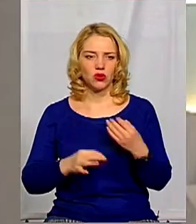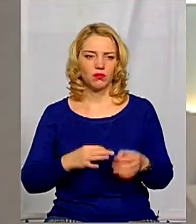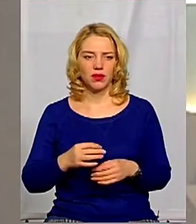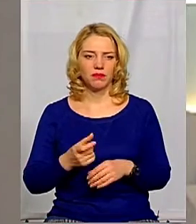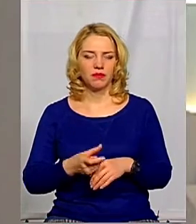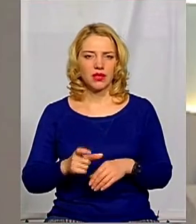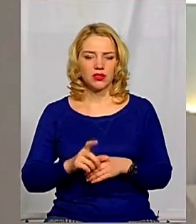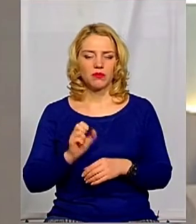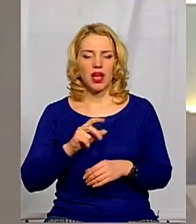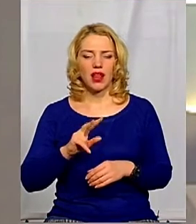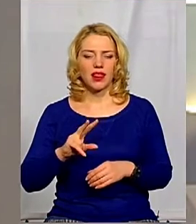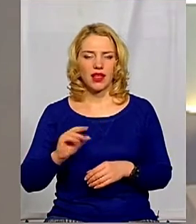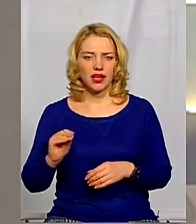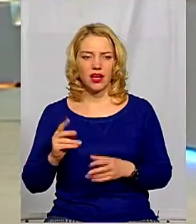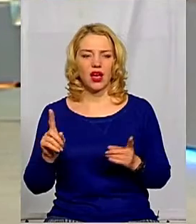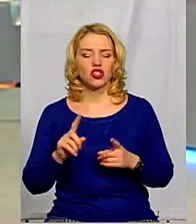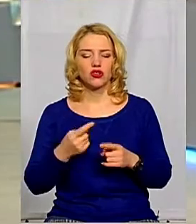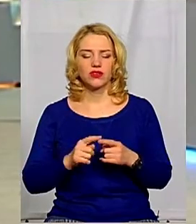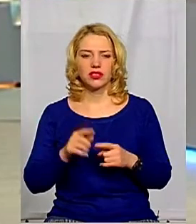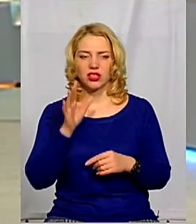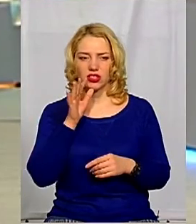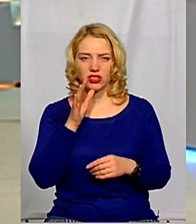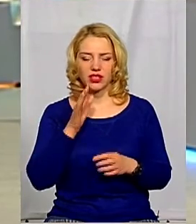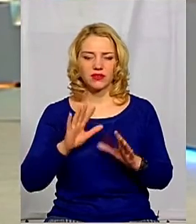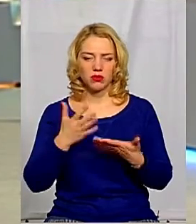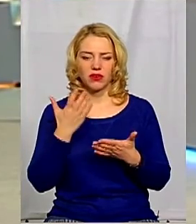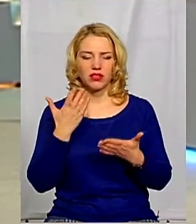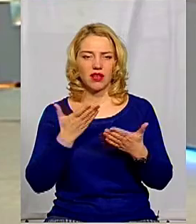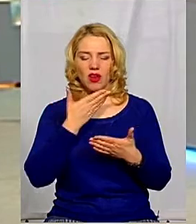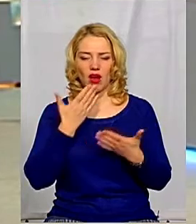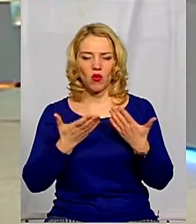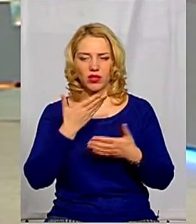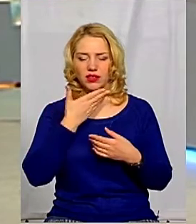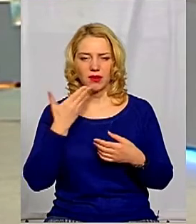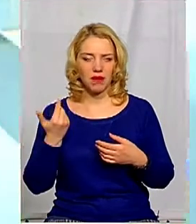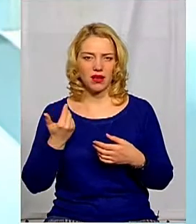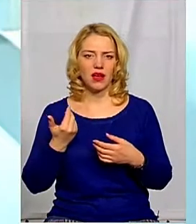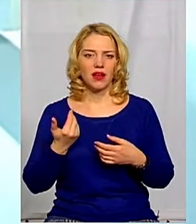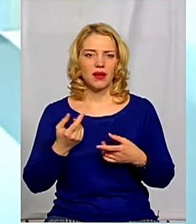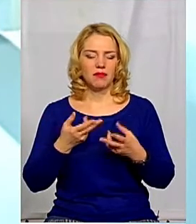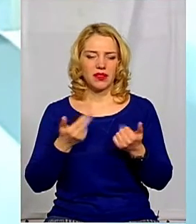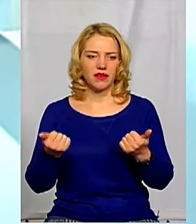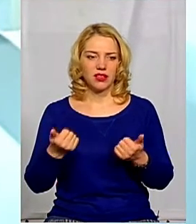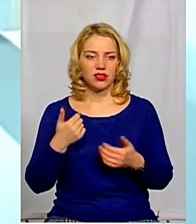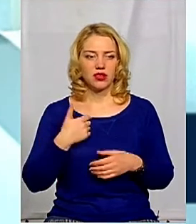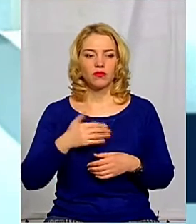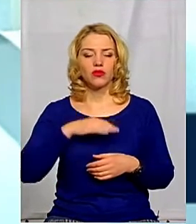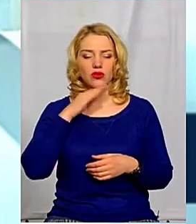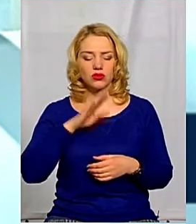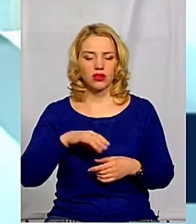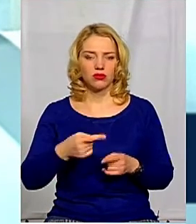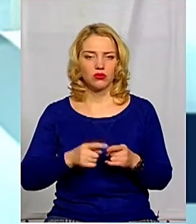Скажіть, що в цей час відбувається з людиною, в якої не підтверджений коронавірус? Чекаєте чи лікуєте? Достатньо того, що ми